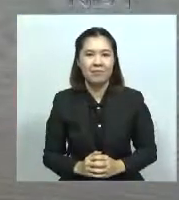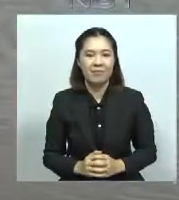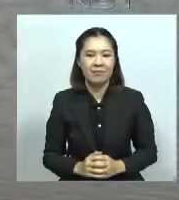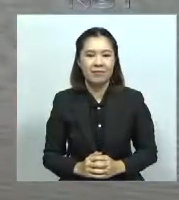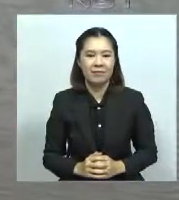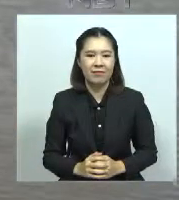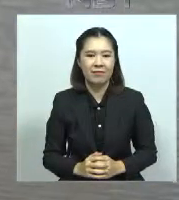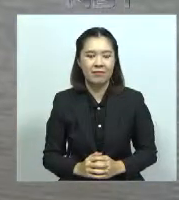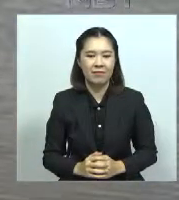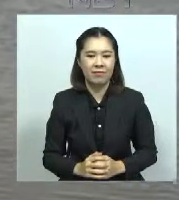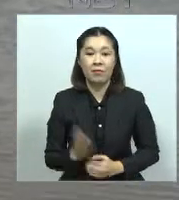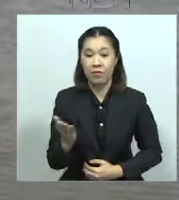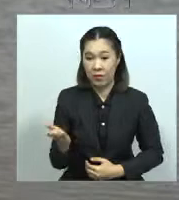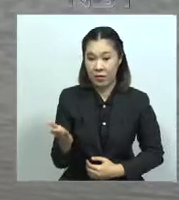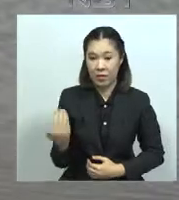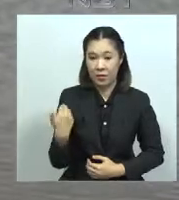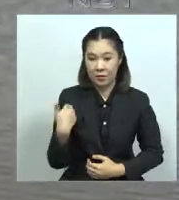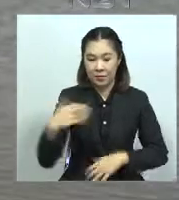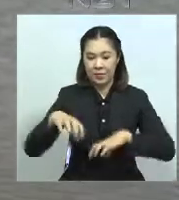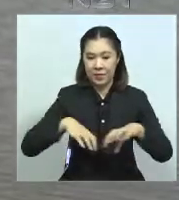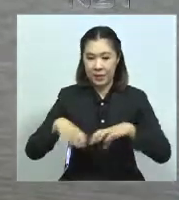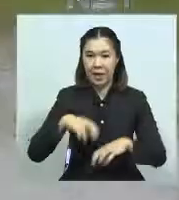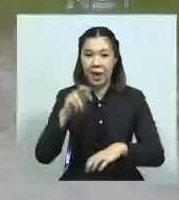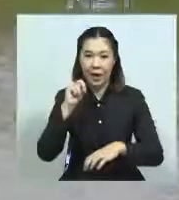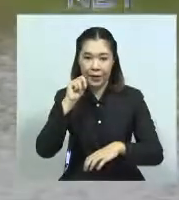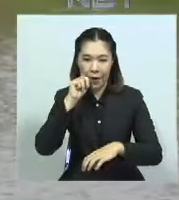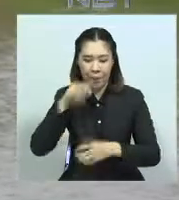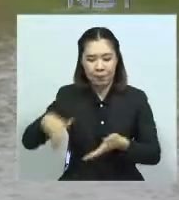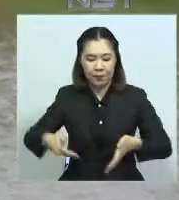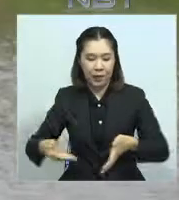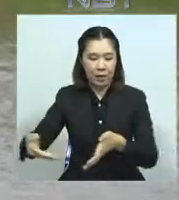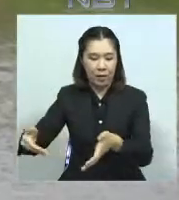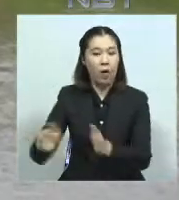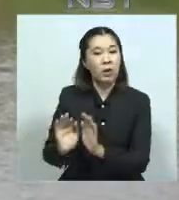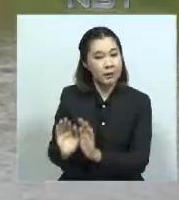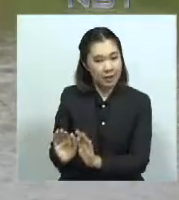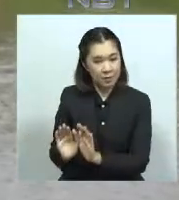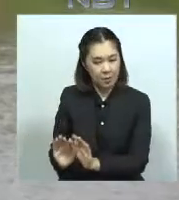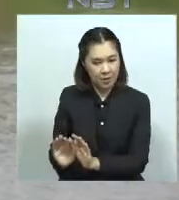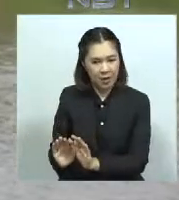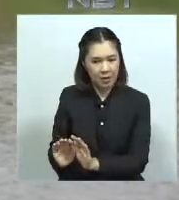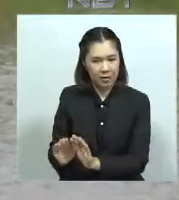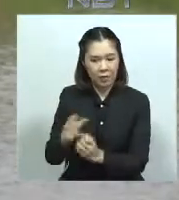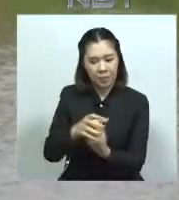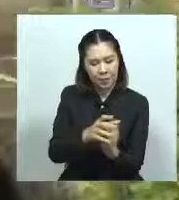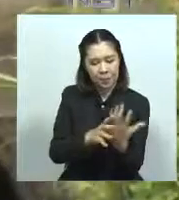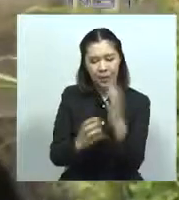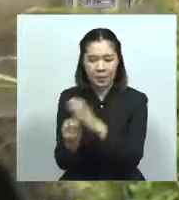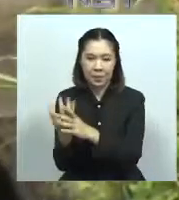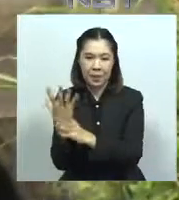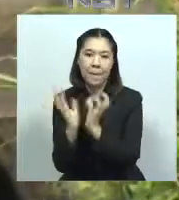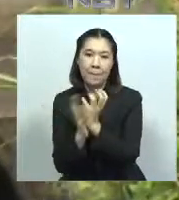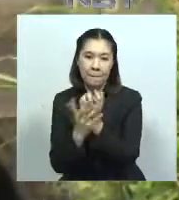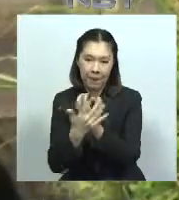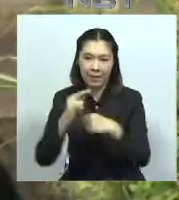นอกจากนี้ที่นี่ยังมีการบริหารจัดการน้ำด้วยการกักเก็บน้ำในคลองไว้ใช้ริมคลองก็จะปลูกพืชผักต่างๆ